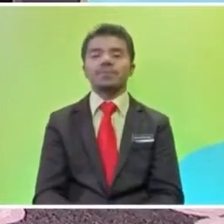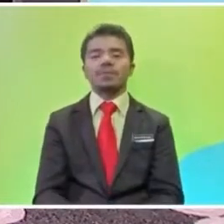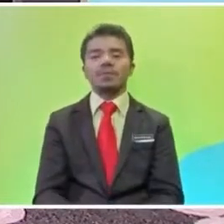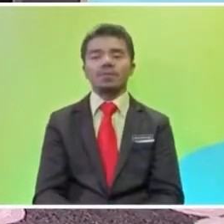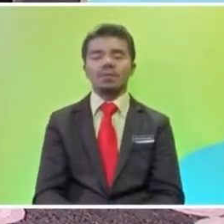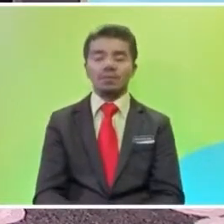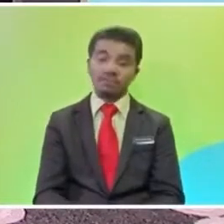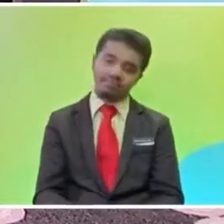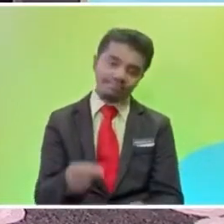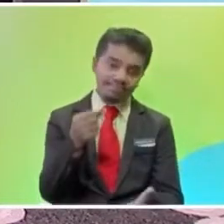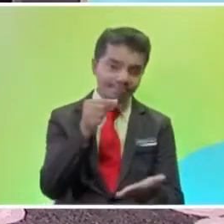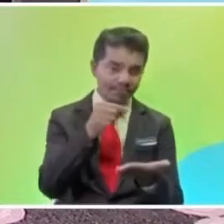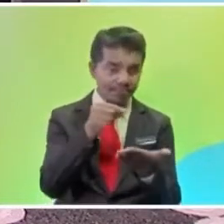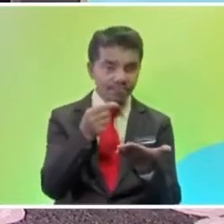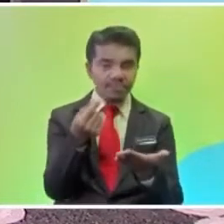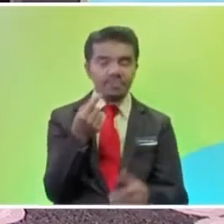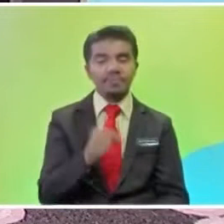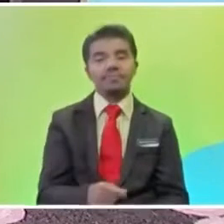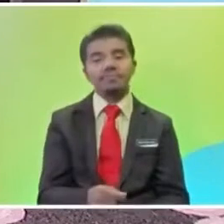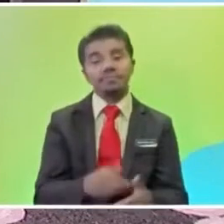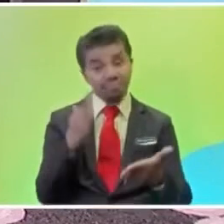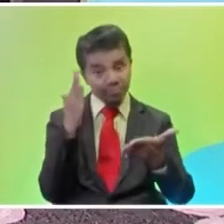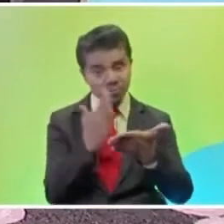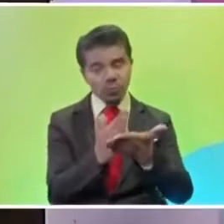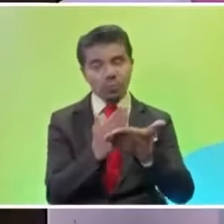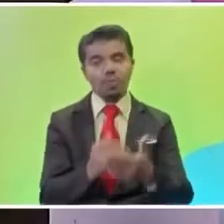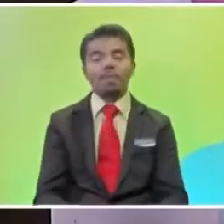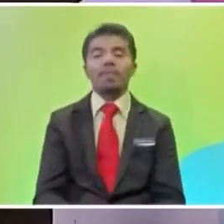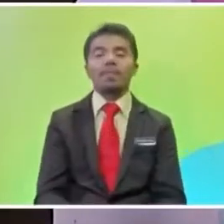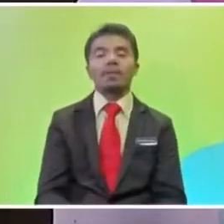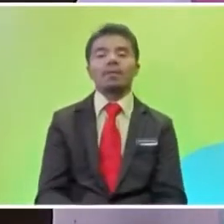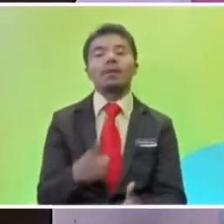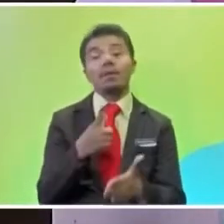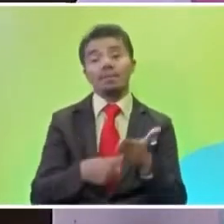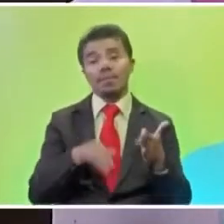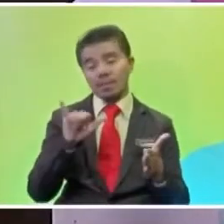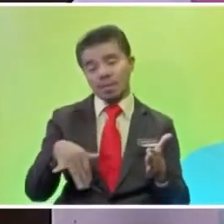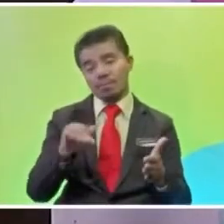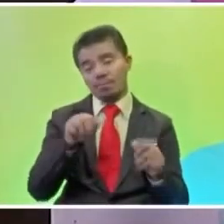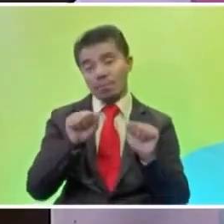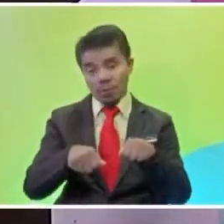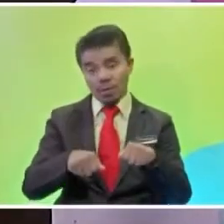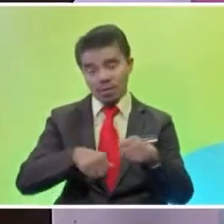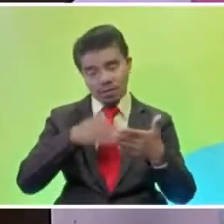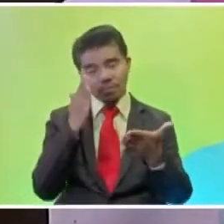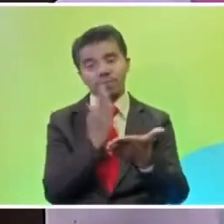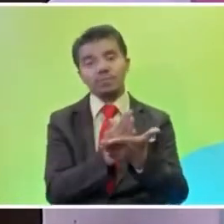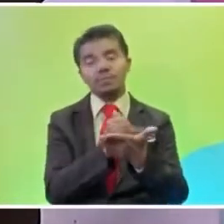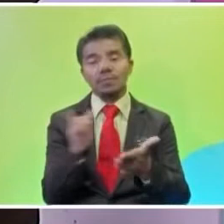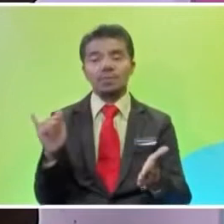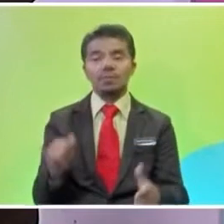sepanjang sesi kita bersama hari ini Oke terima kasih Irfan apa yang boleh saya rumuskan dekat sini adalah kita tidak fokuskan